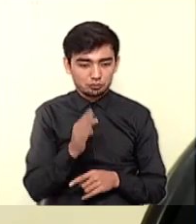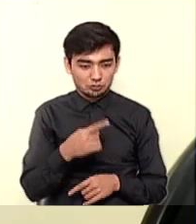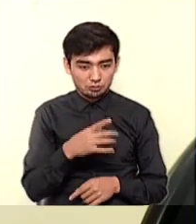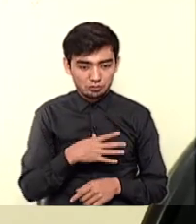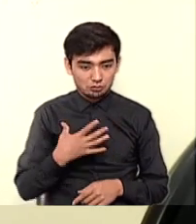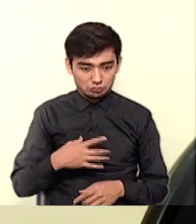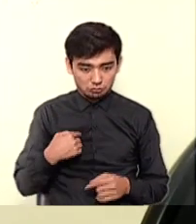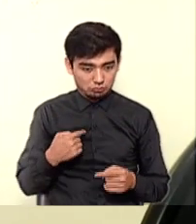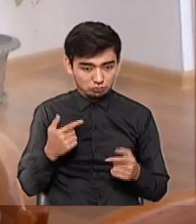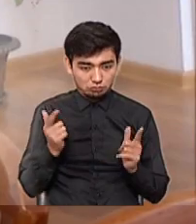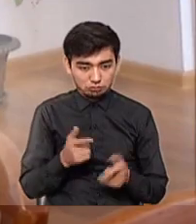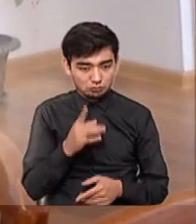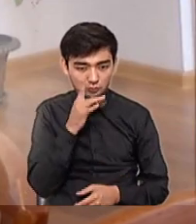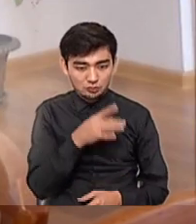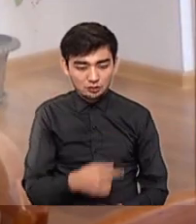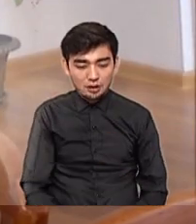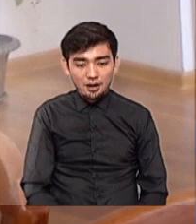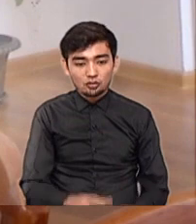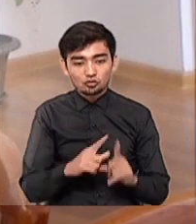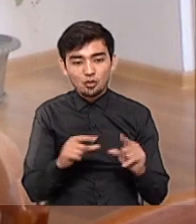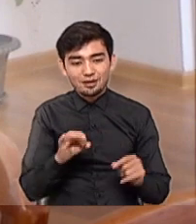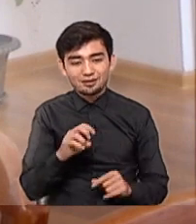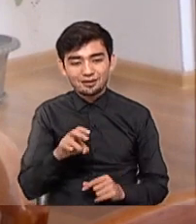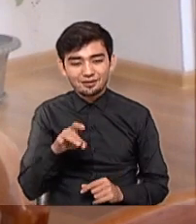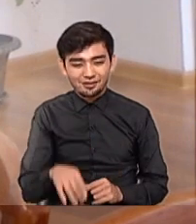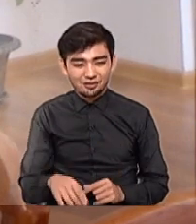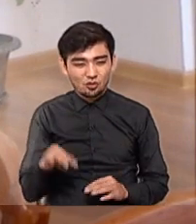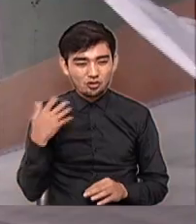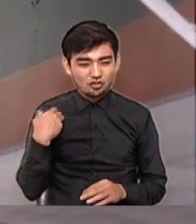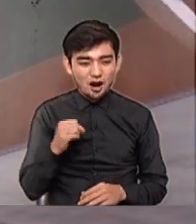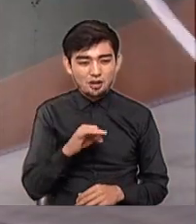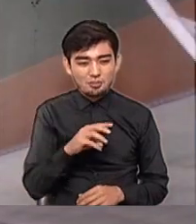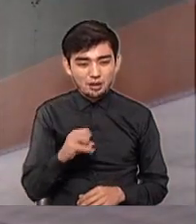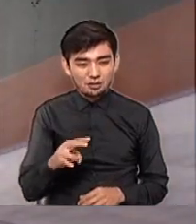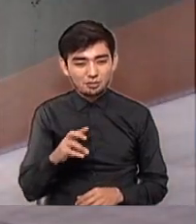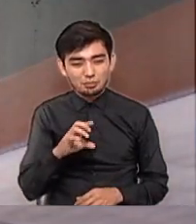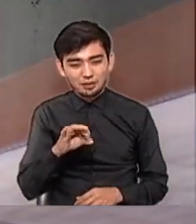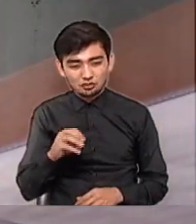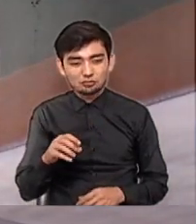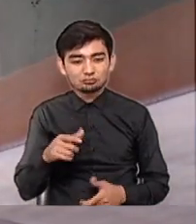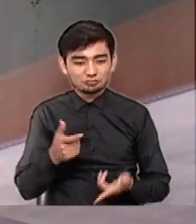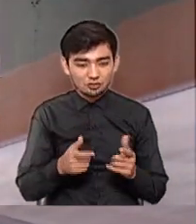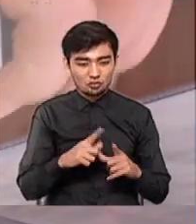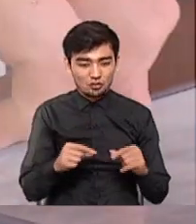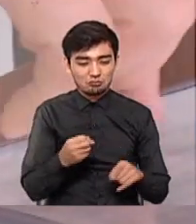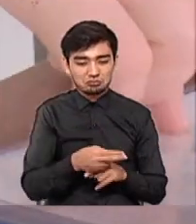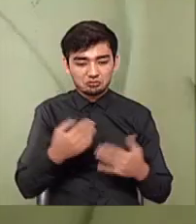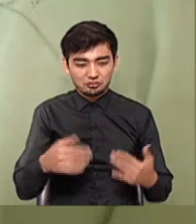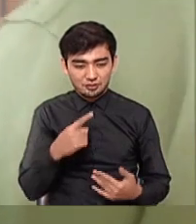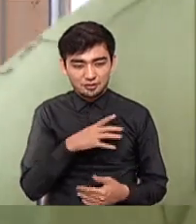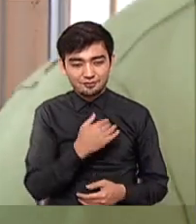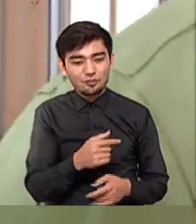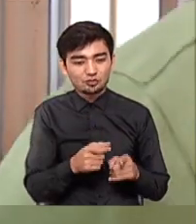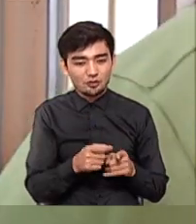айттым, келіспеймін дедім. Ал мектеп интернатының басшылары болса, Айман Бітімшінованың қызы шынымен де оқудан шығарылғанын айтып отыр.